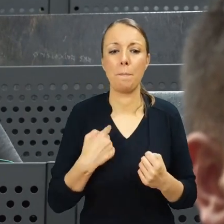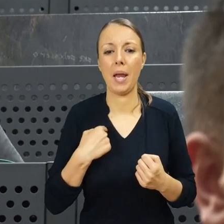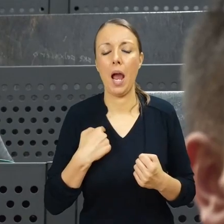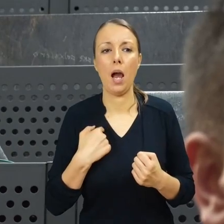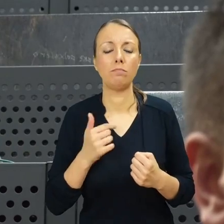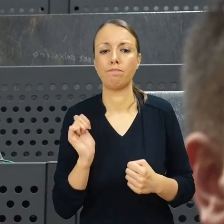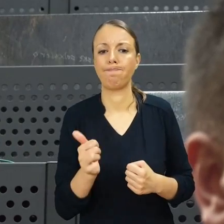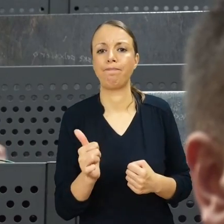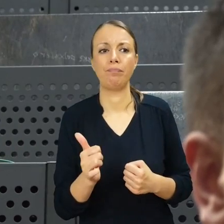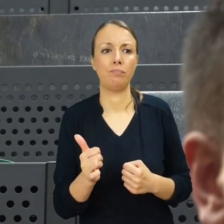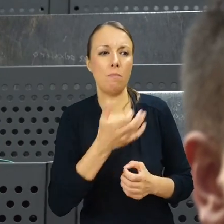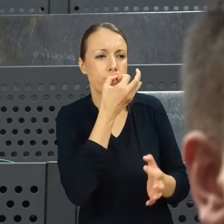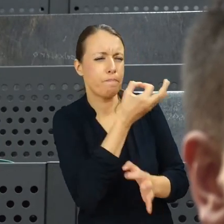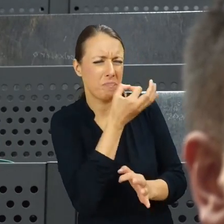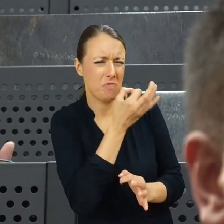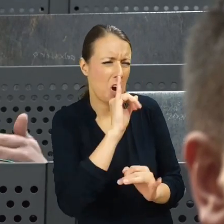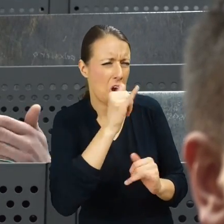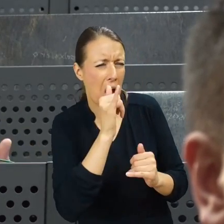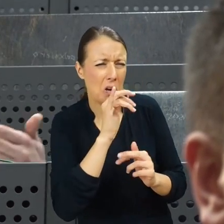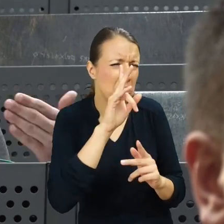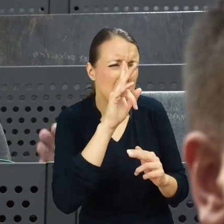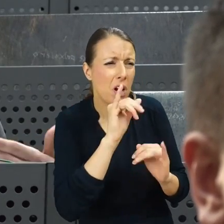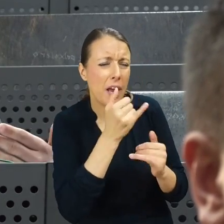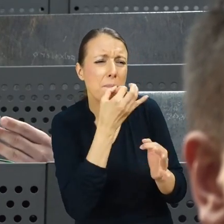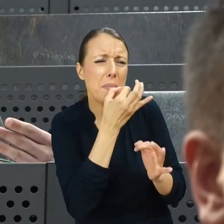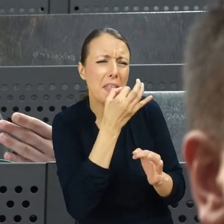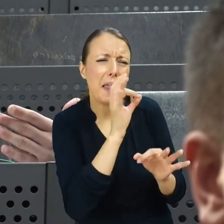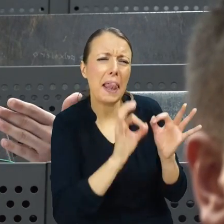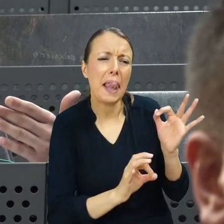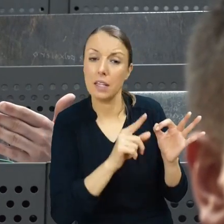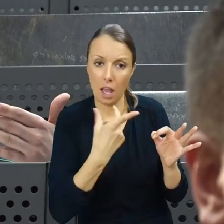zawodową zapytywaczką, tylko obywatelką,